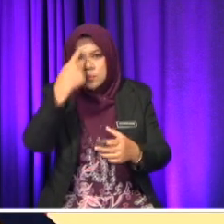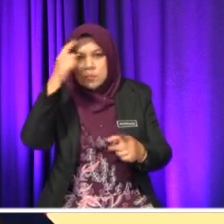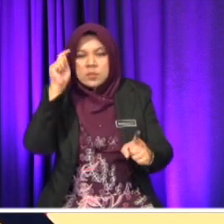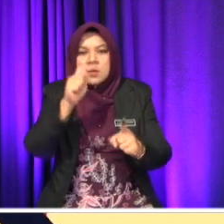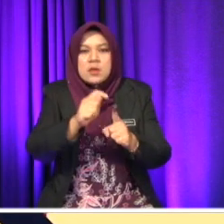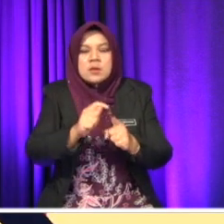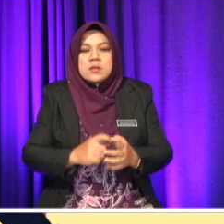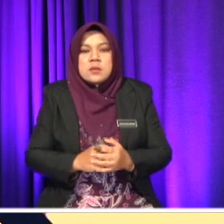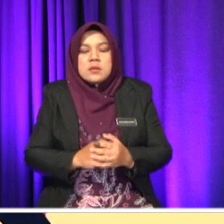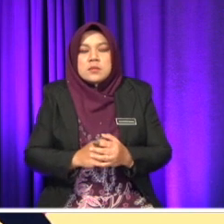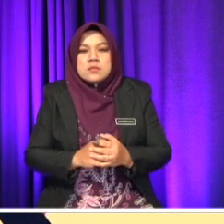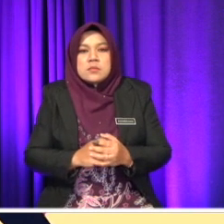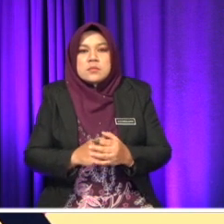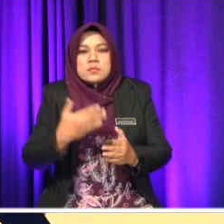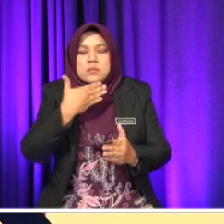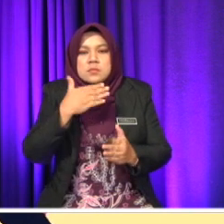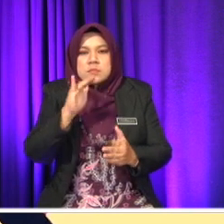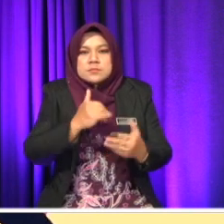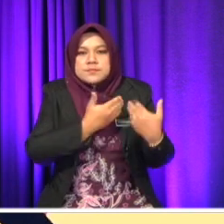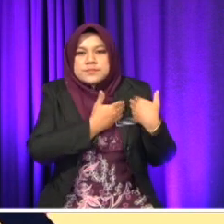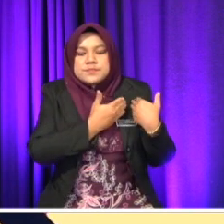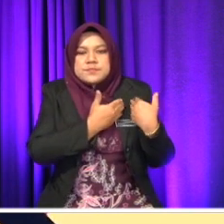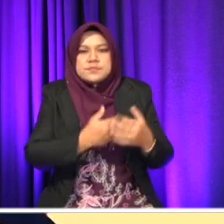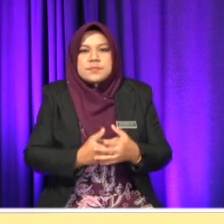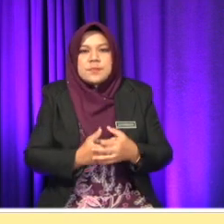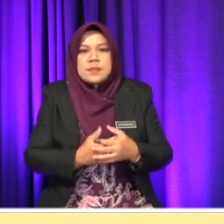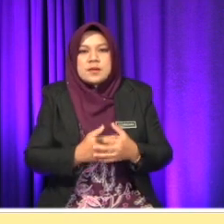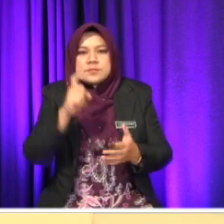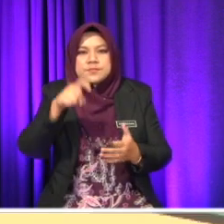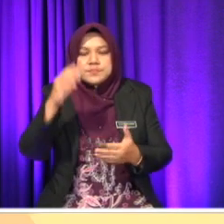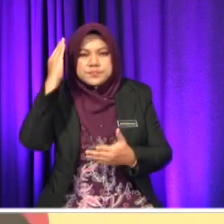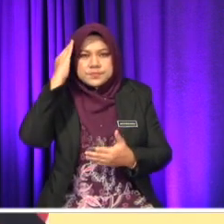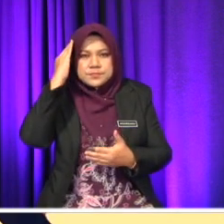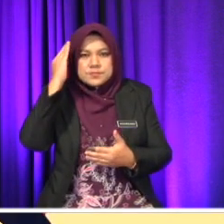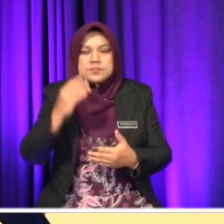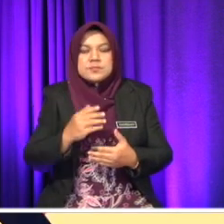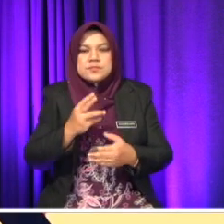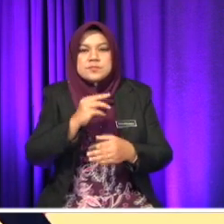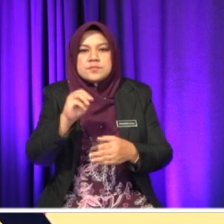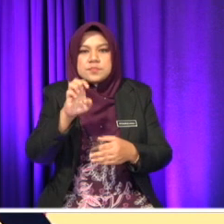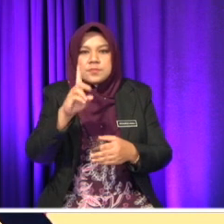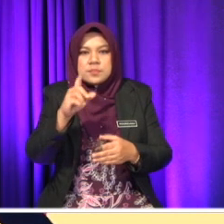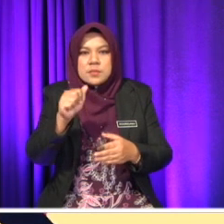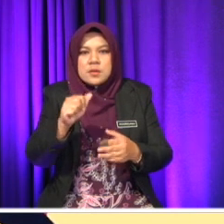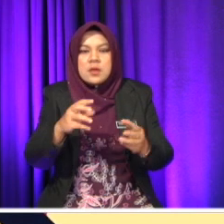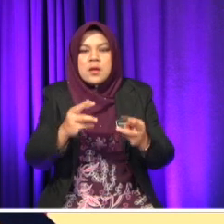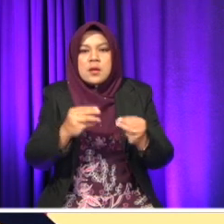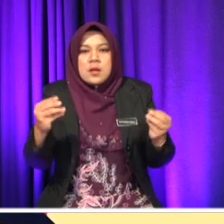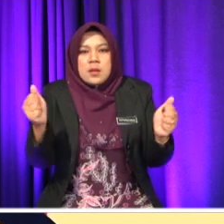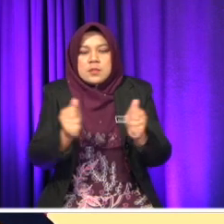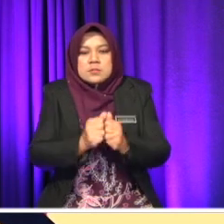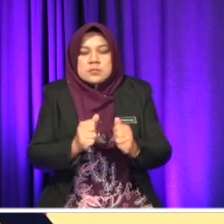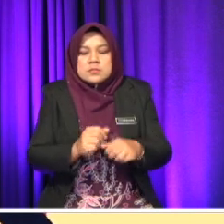sebagai seorang pria yang bertanggung jawab beliau mestilah tahu menggunakan media massa secara bijak beliau tidak boleh